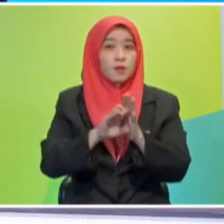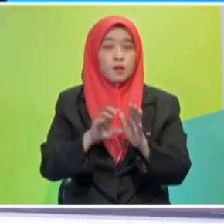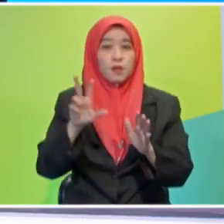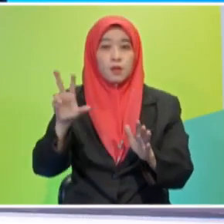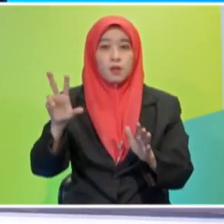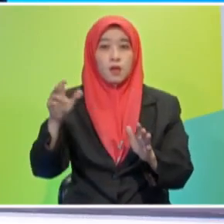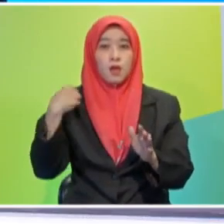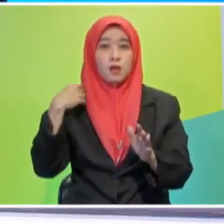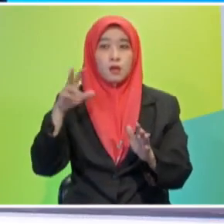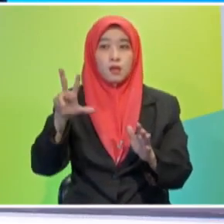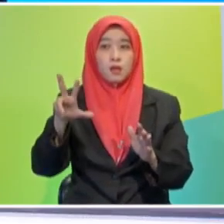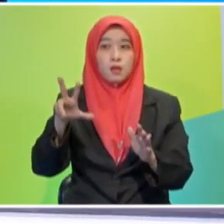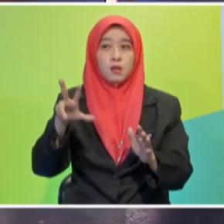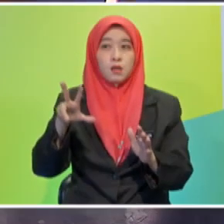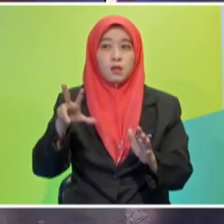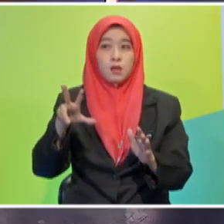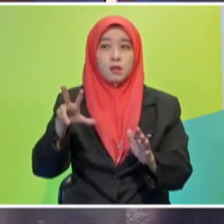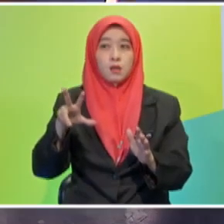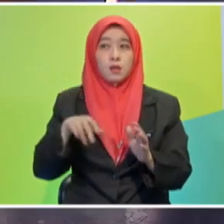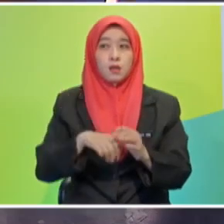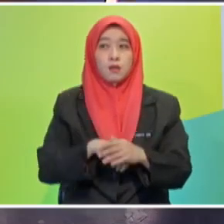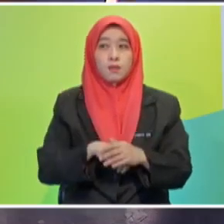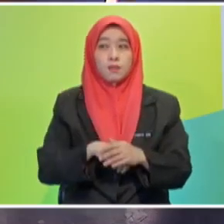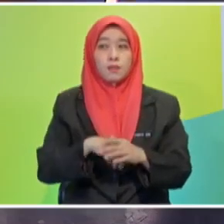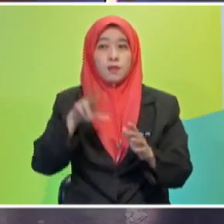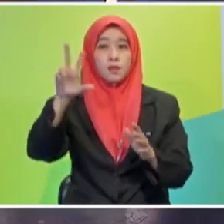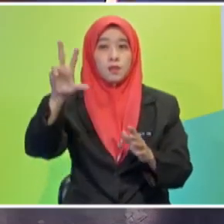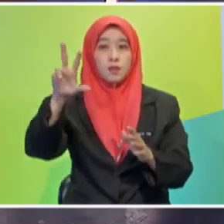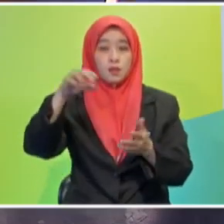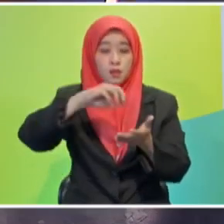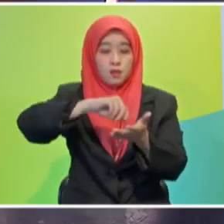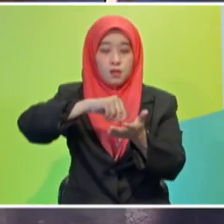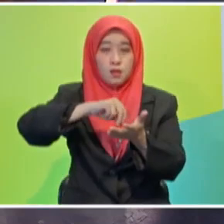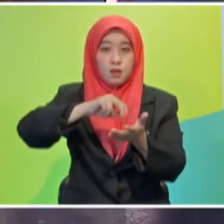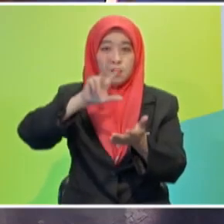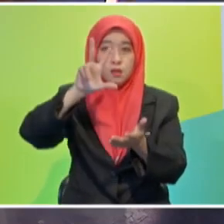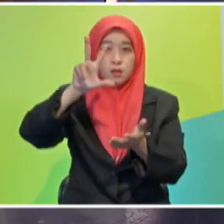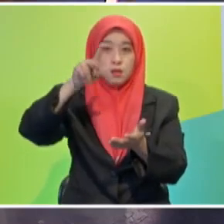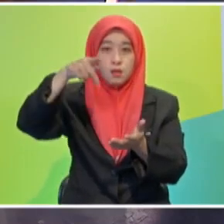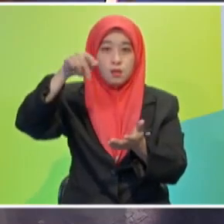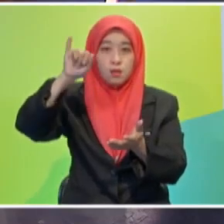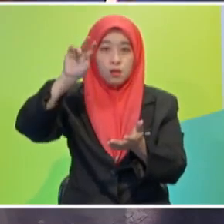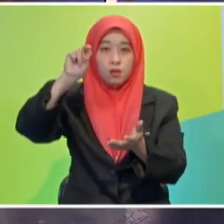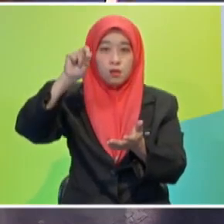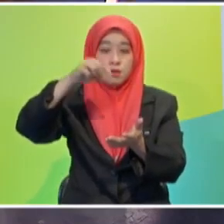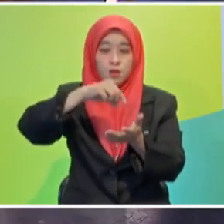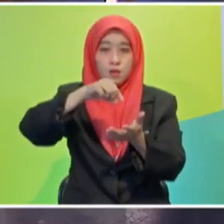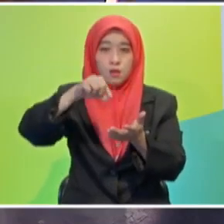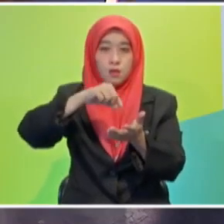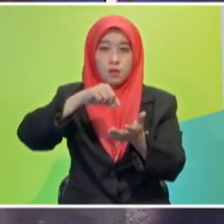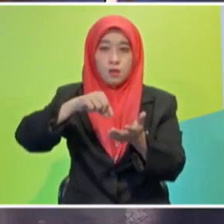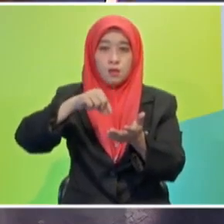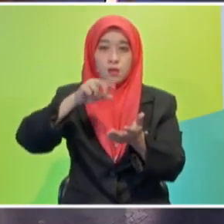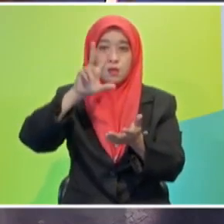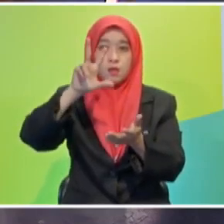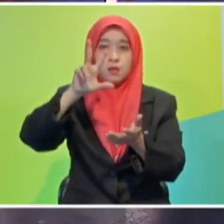1, 2, 3. Okey, saya lekatkan cikgu Lekat. Okey, betul. Okey, seterusnya. Okey, dia tak ada pilihan lain.